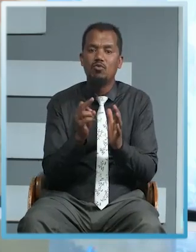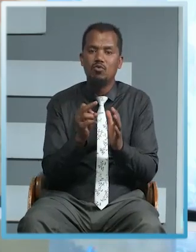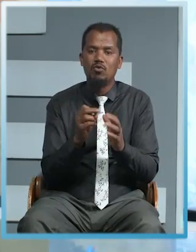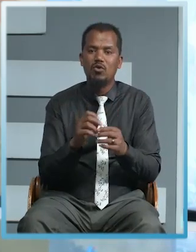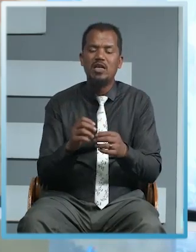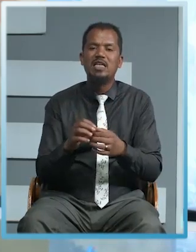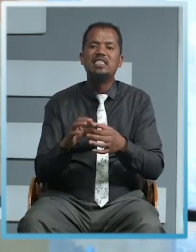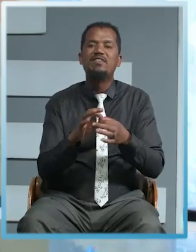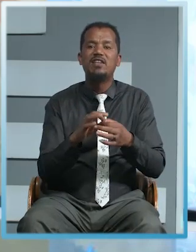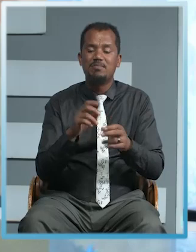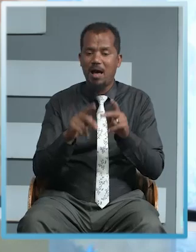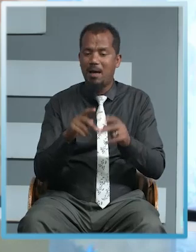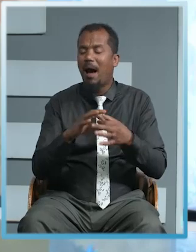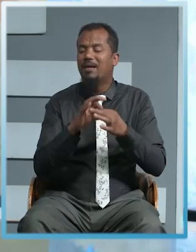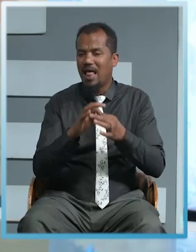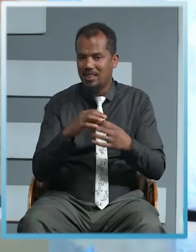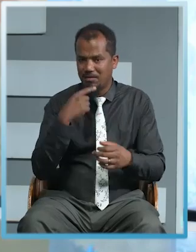የሲቪል ማህበራትን የሚመለከተው ህግ